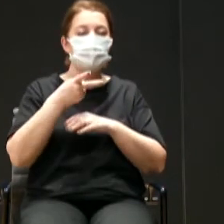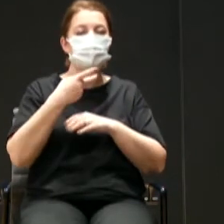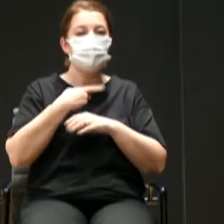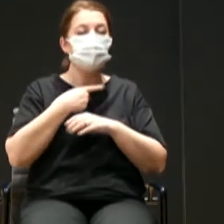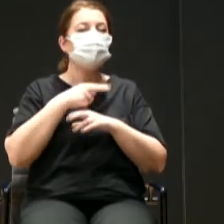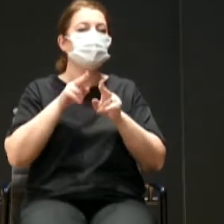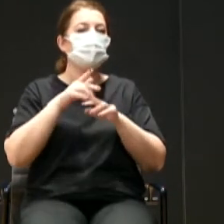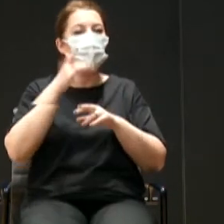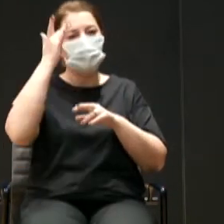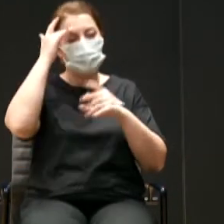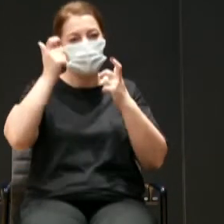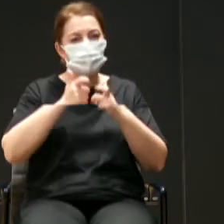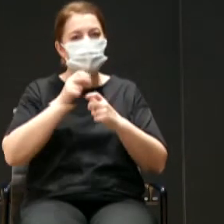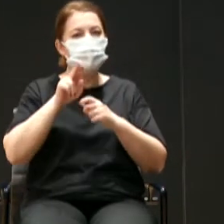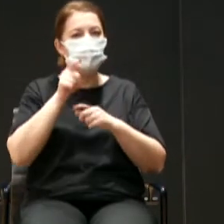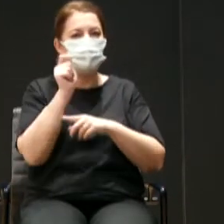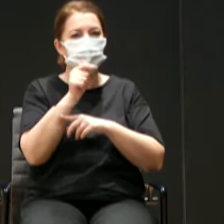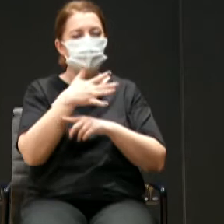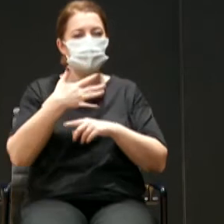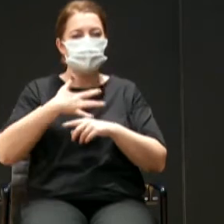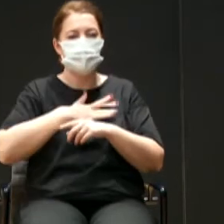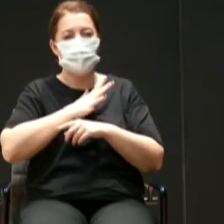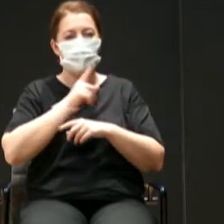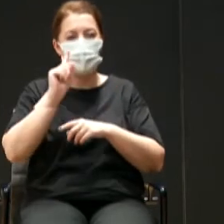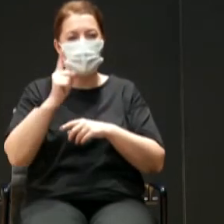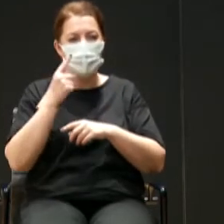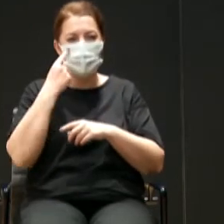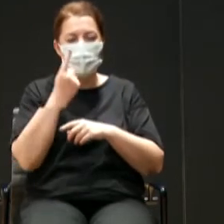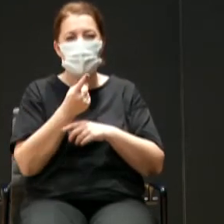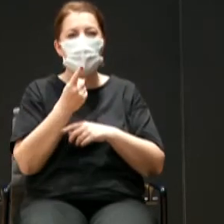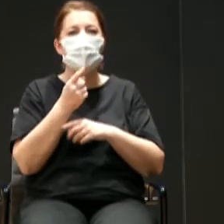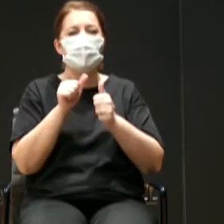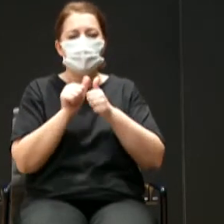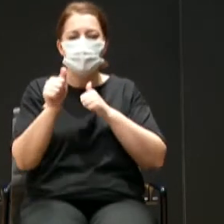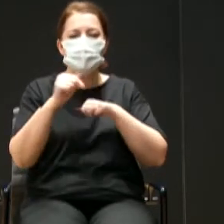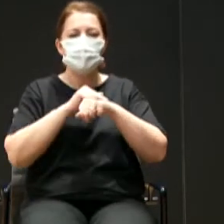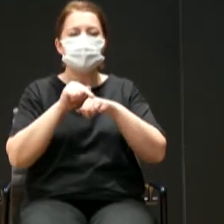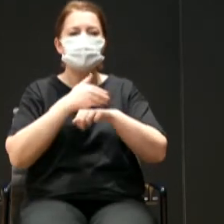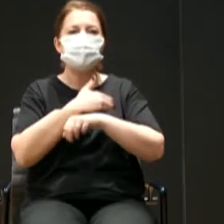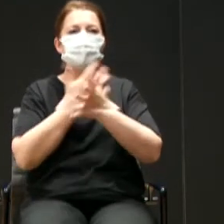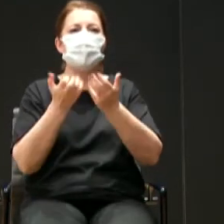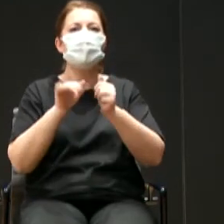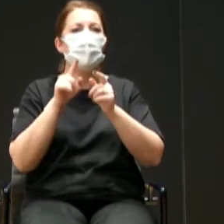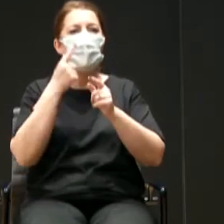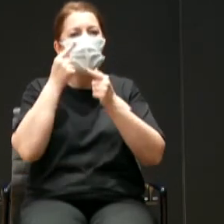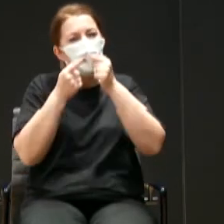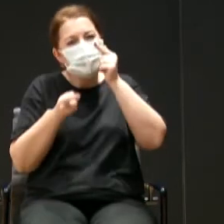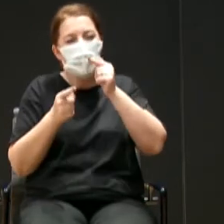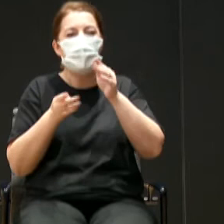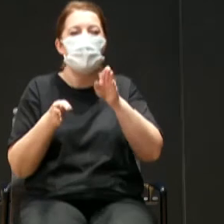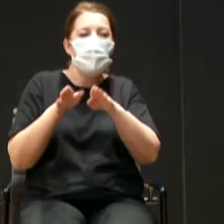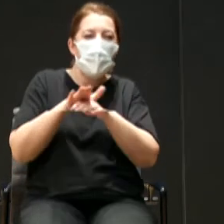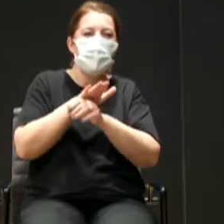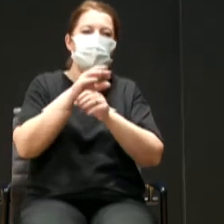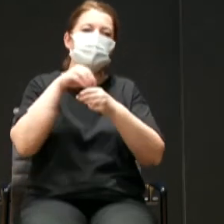ilçeler, Cumhuriyet Halk Partisi tarafından yönetilen ilçeler uzun süredir hizmet alamadılar. Aradaki dengeyi kapatmak adına ben AK Parti